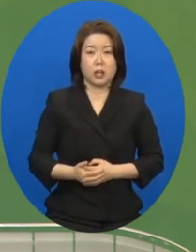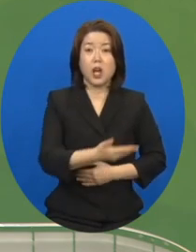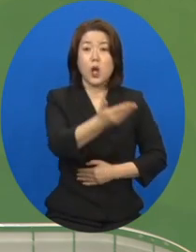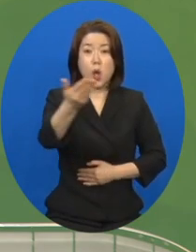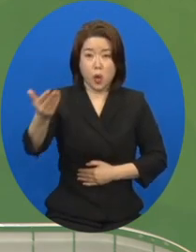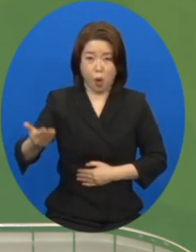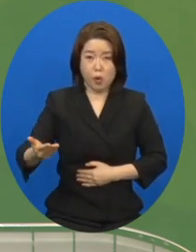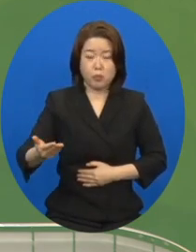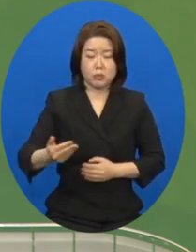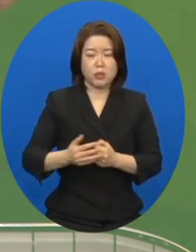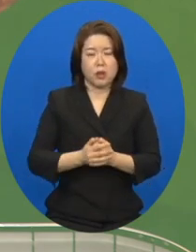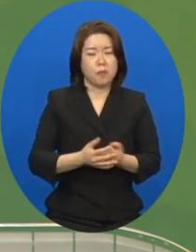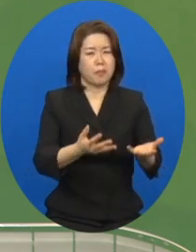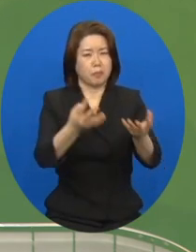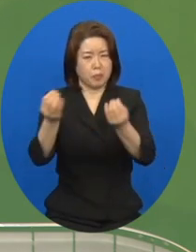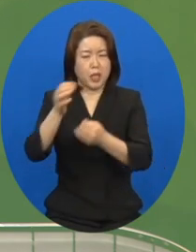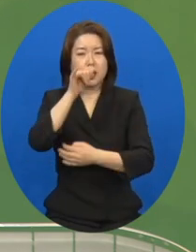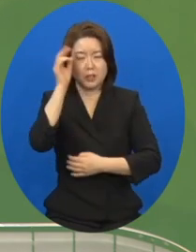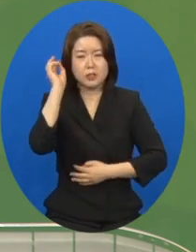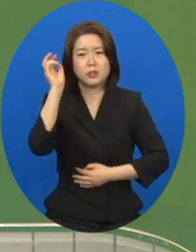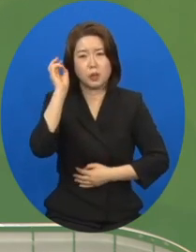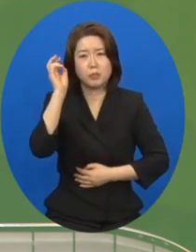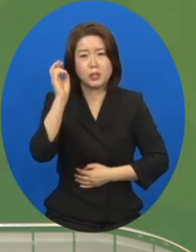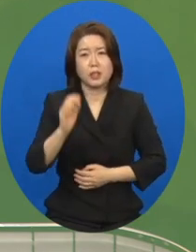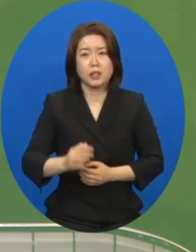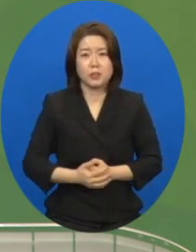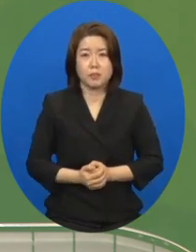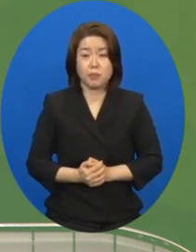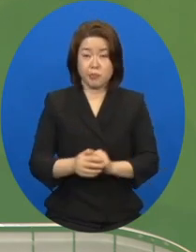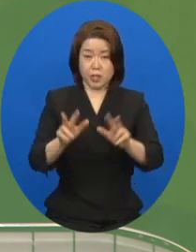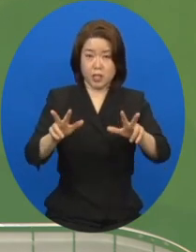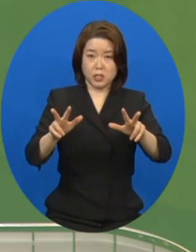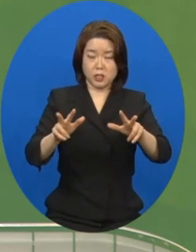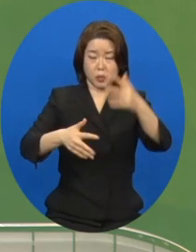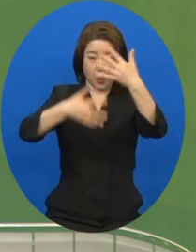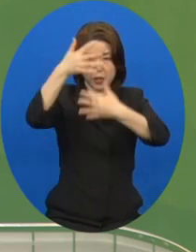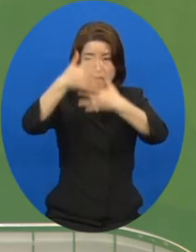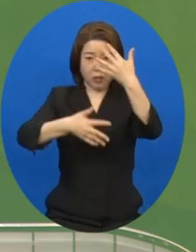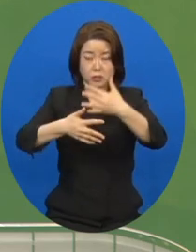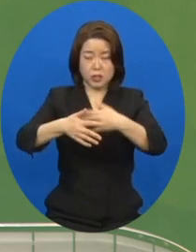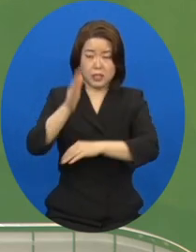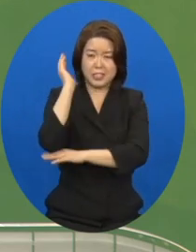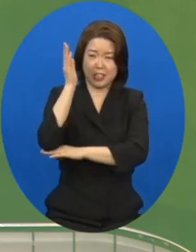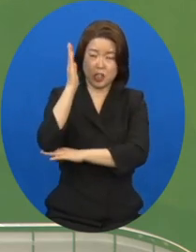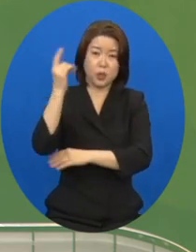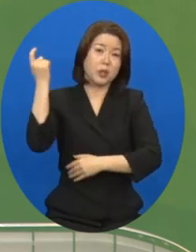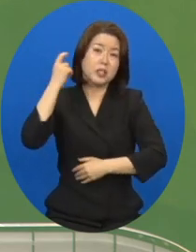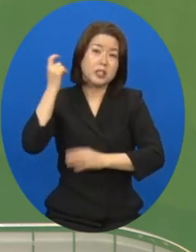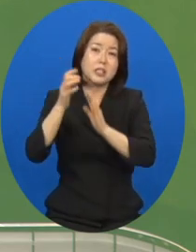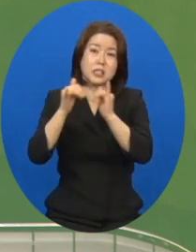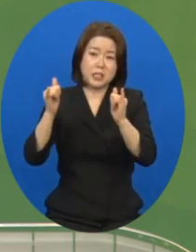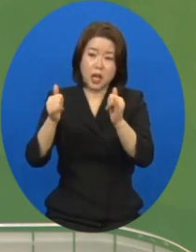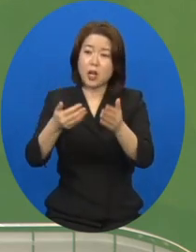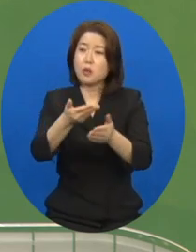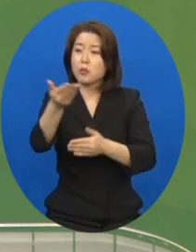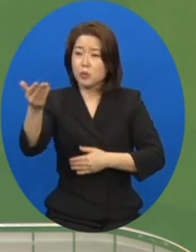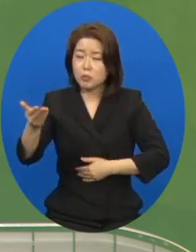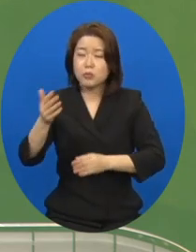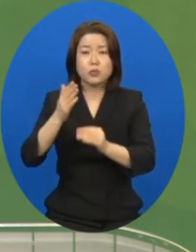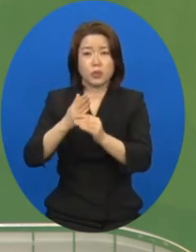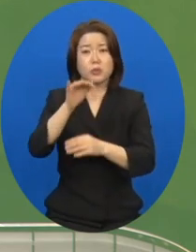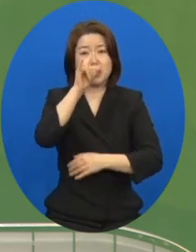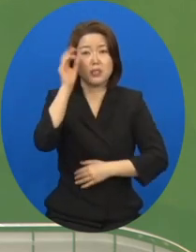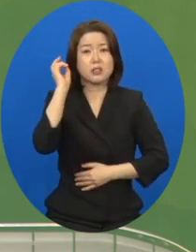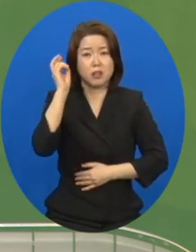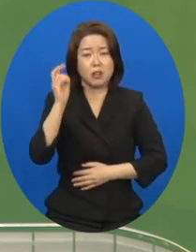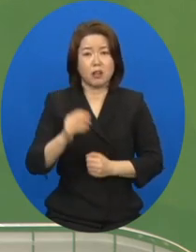중에도 아마 그런 분들이 있으실 겁니다. 지금 영상으로 이 설교를 듣는 분들 중에도 있으실 거예요.